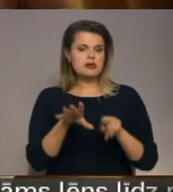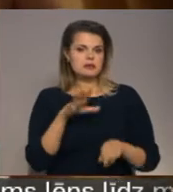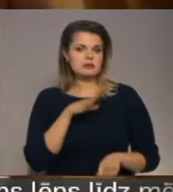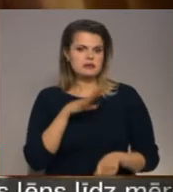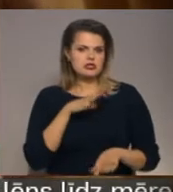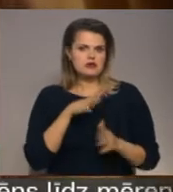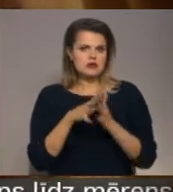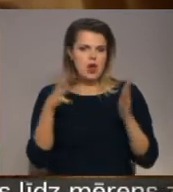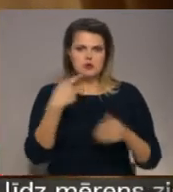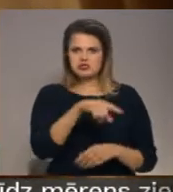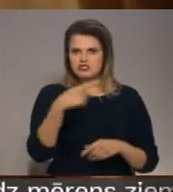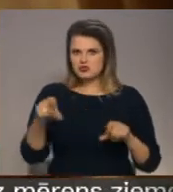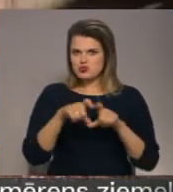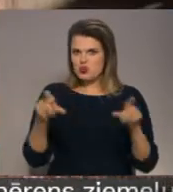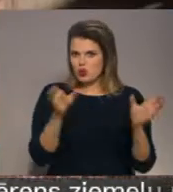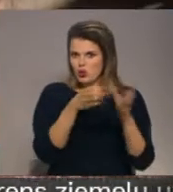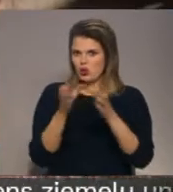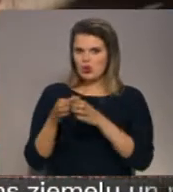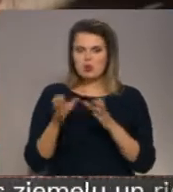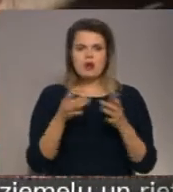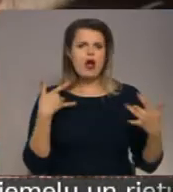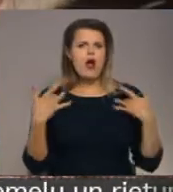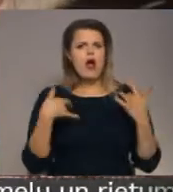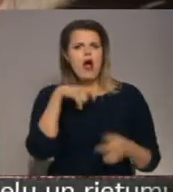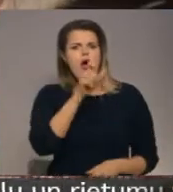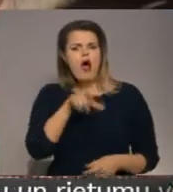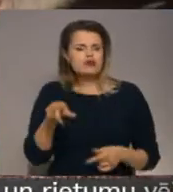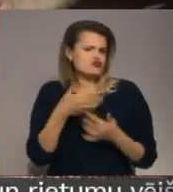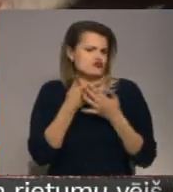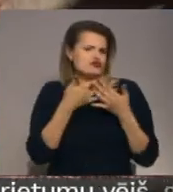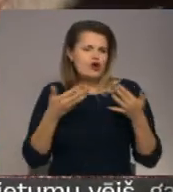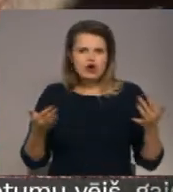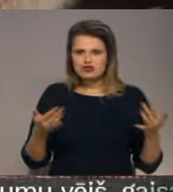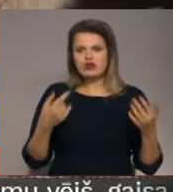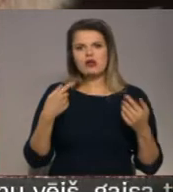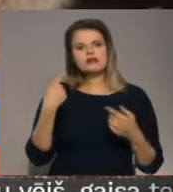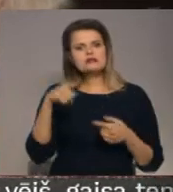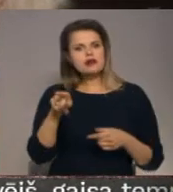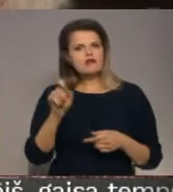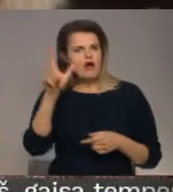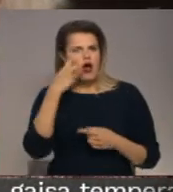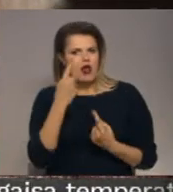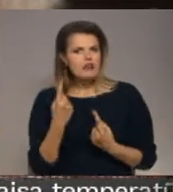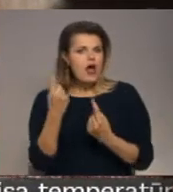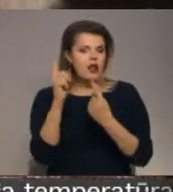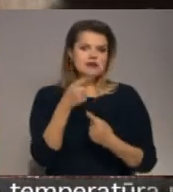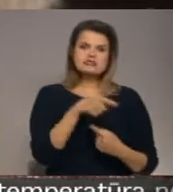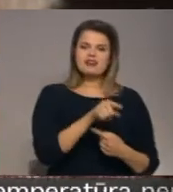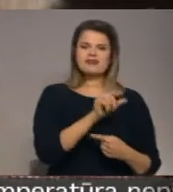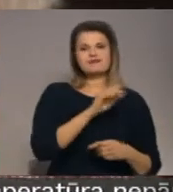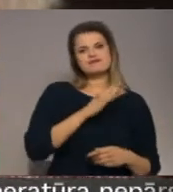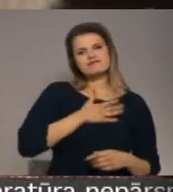arī vairāki citi skolu kolektīvi. Aktieri jau ir dažādi, vairāk, kuram ir dots vairāk, kuram mazāk, bet